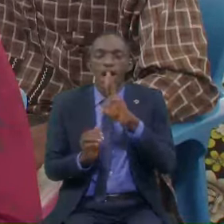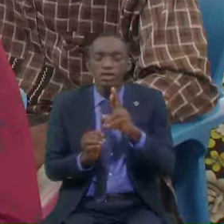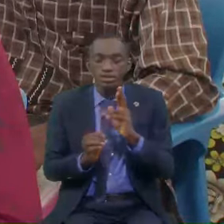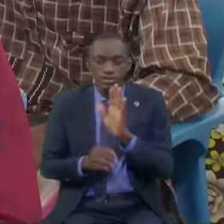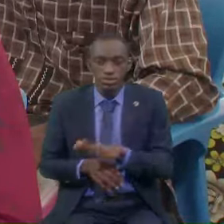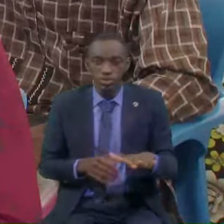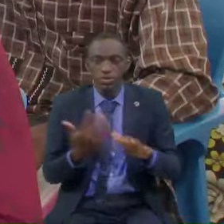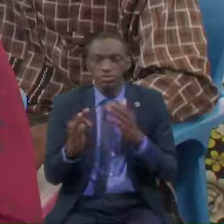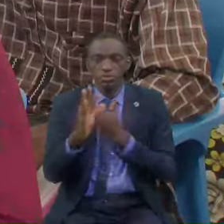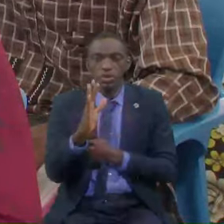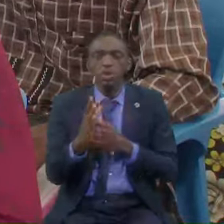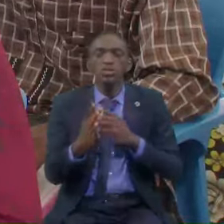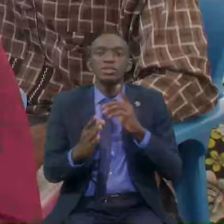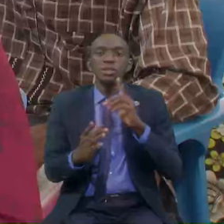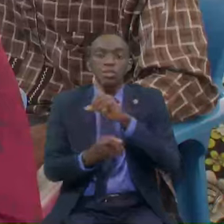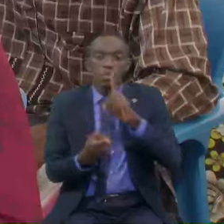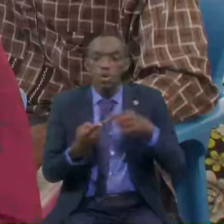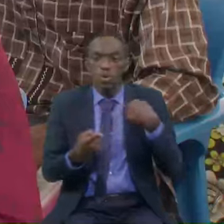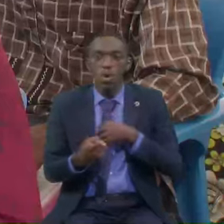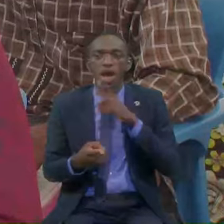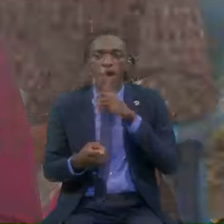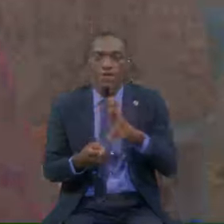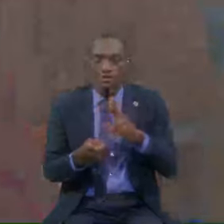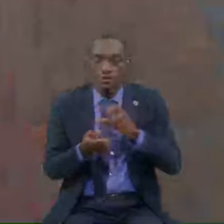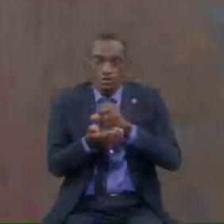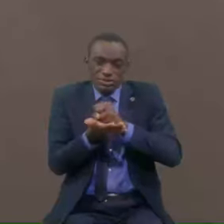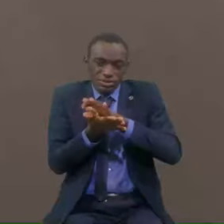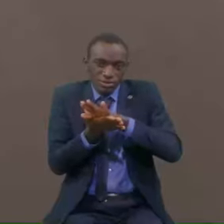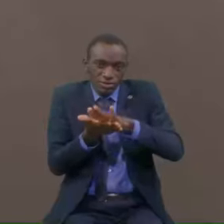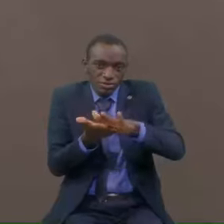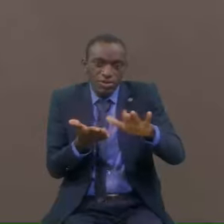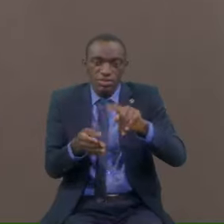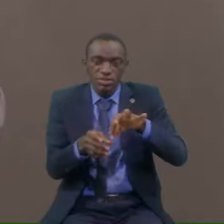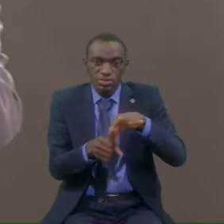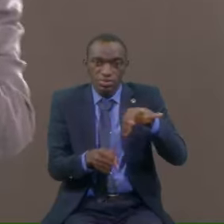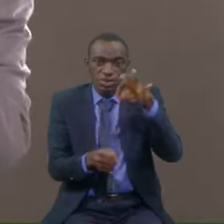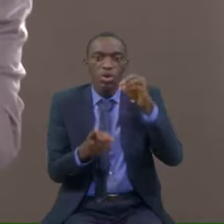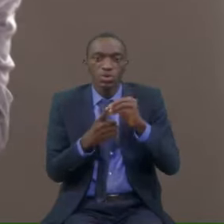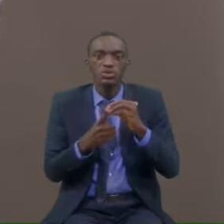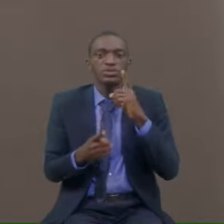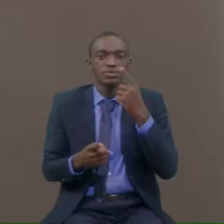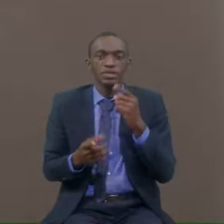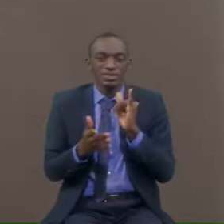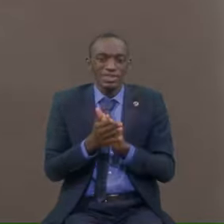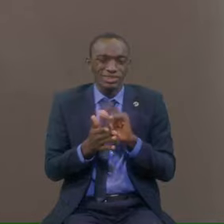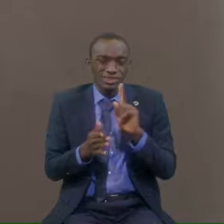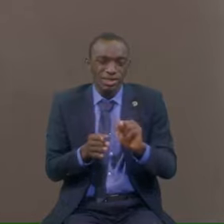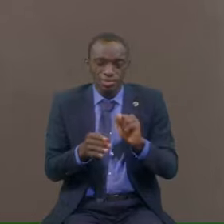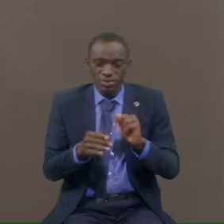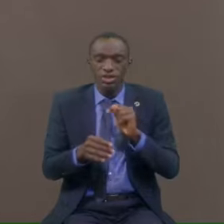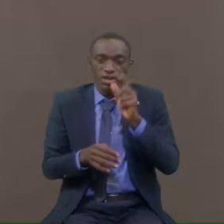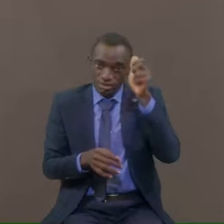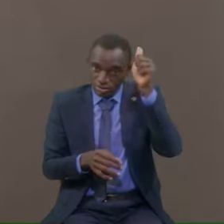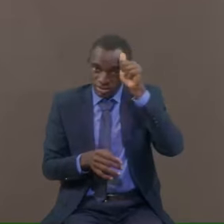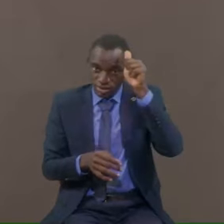sommes sanctifiés, l'esprit également rend témoignage que la nature adamique, que le